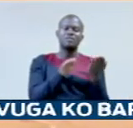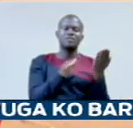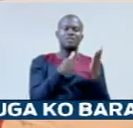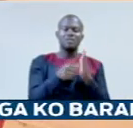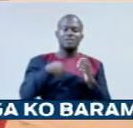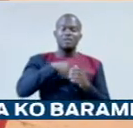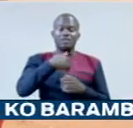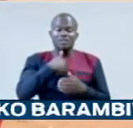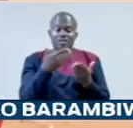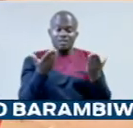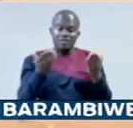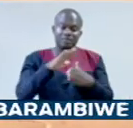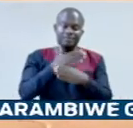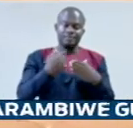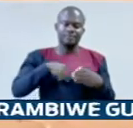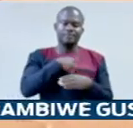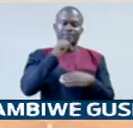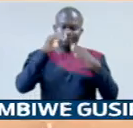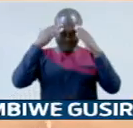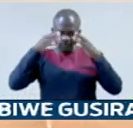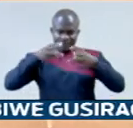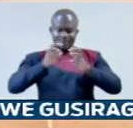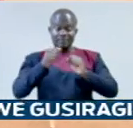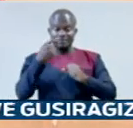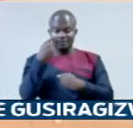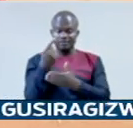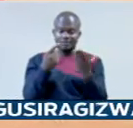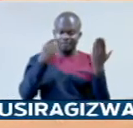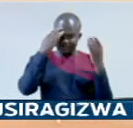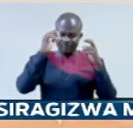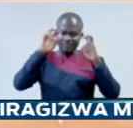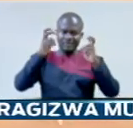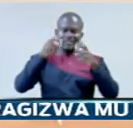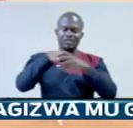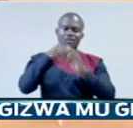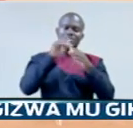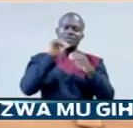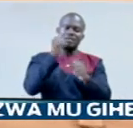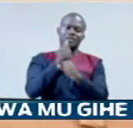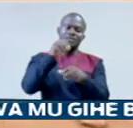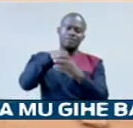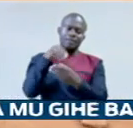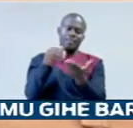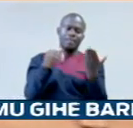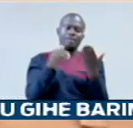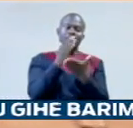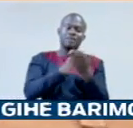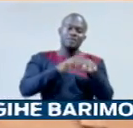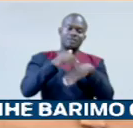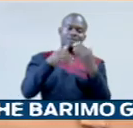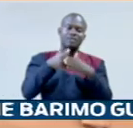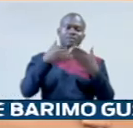mfite aho ubwo nuko iyo migabane yacu nabwo tuzu ubugishura kuboneka kobera yuko munatakihakorera hari igihe cyageze